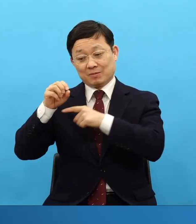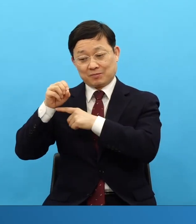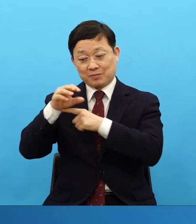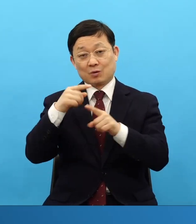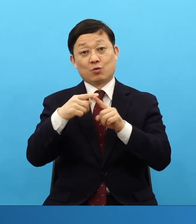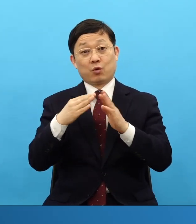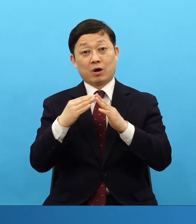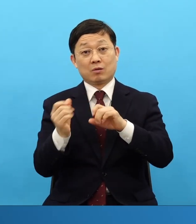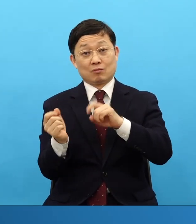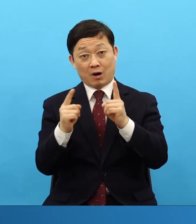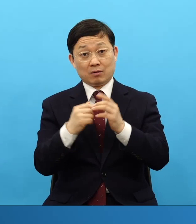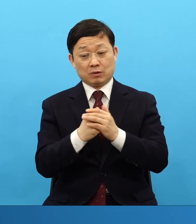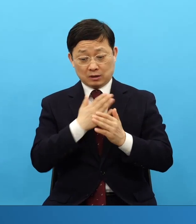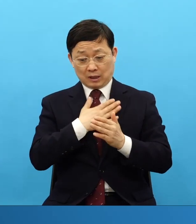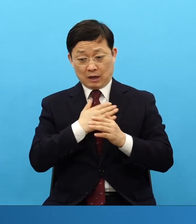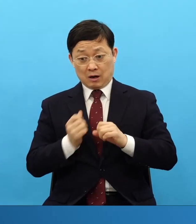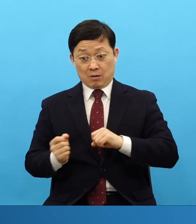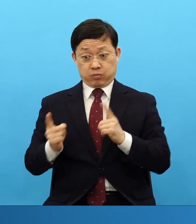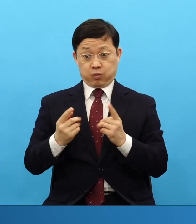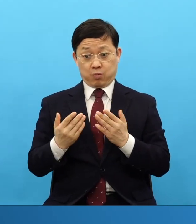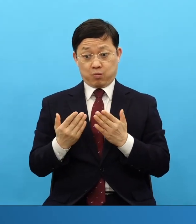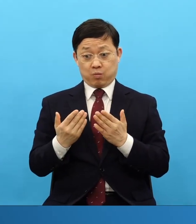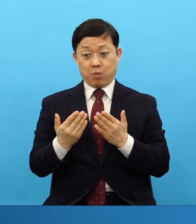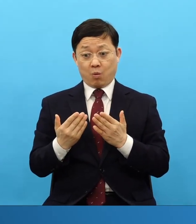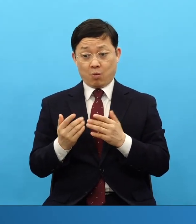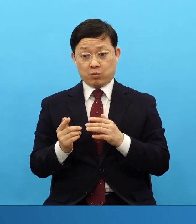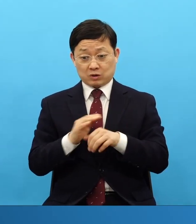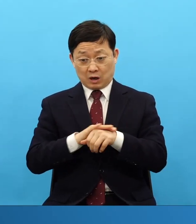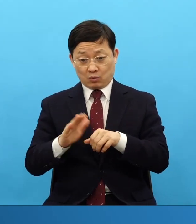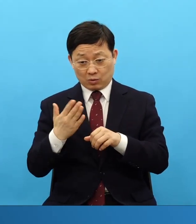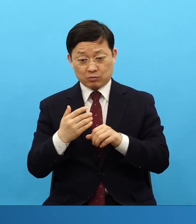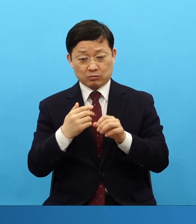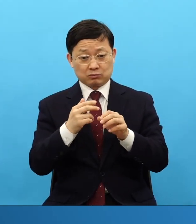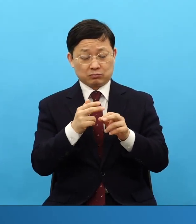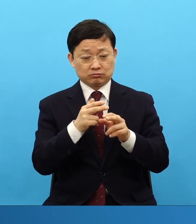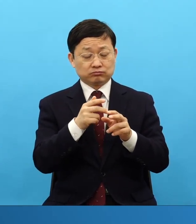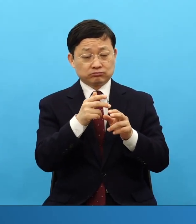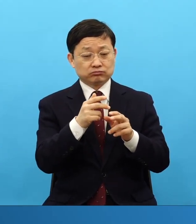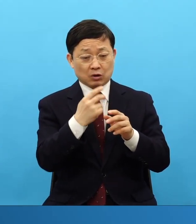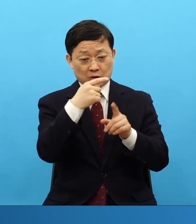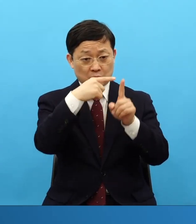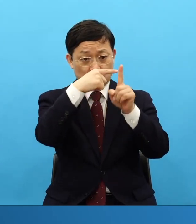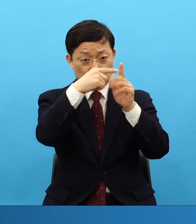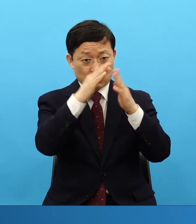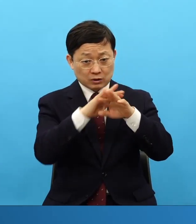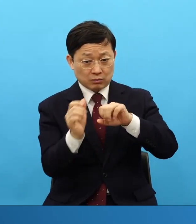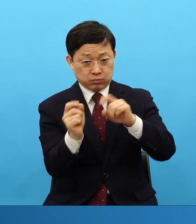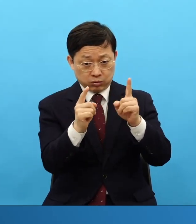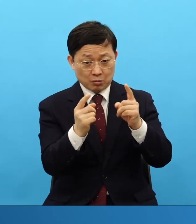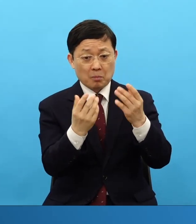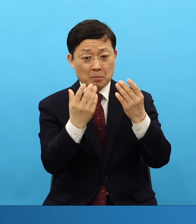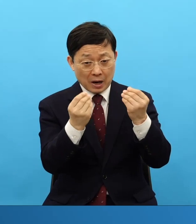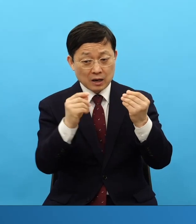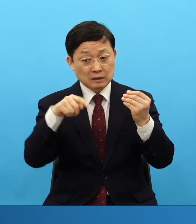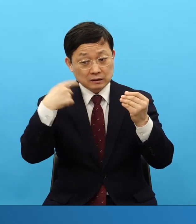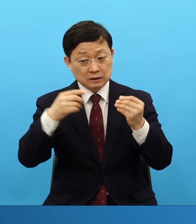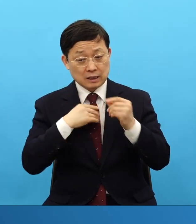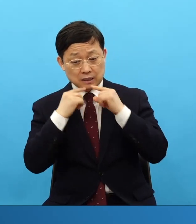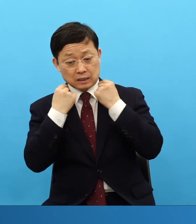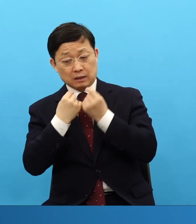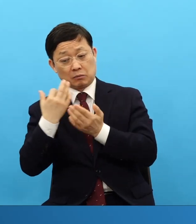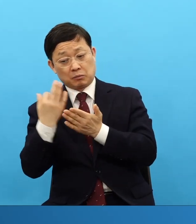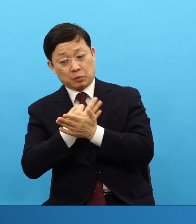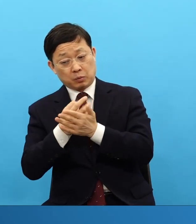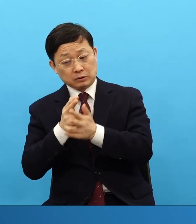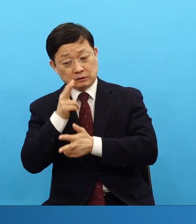내가 살고 교회가 사니까 내 산업을 살리는 망대는 될 수밖에 없는 거죠. Because I live and the church lives,